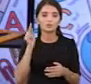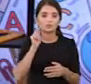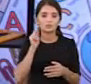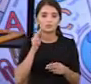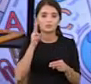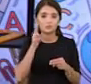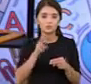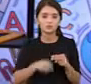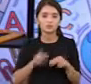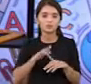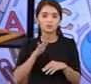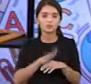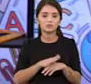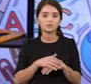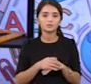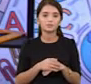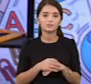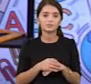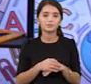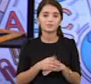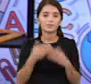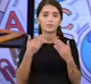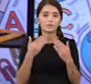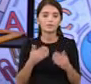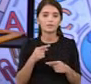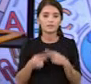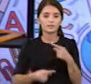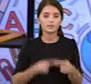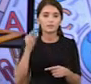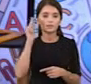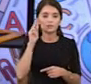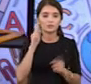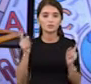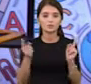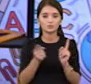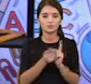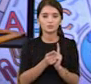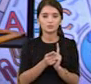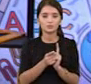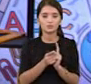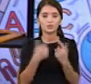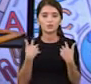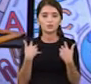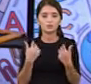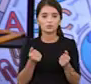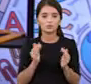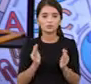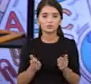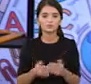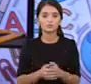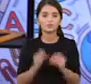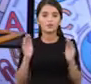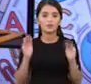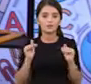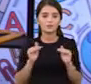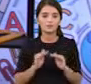Mana darsimiz ham o'z nihoyasiga yetmoqda. Sizlar bilan keyingi darslarda ko'rishguncha sog'